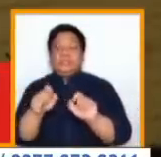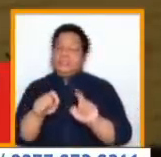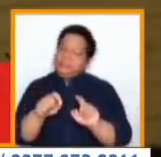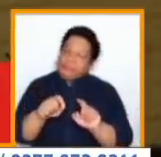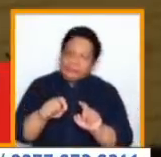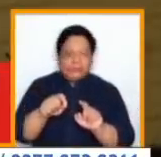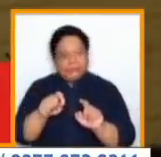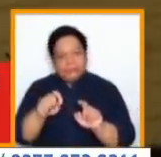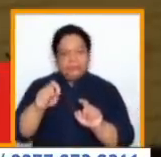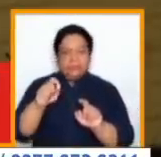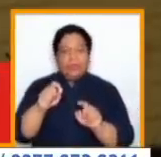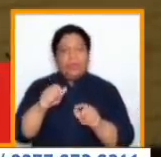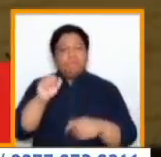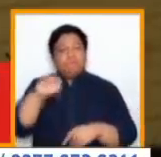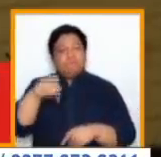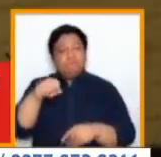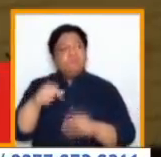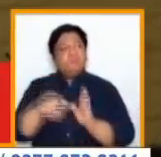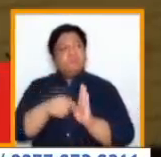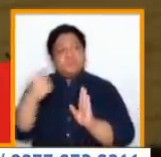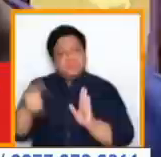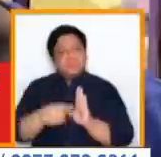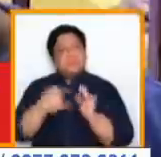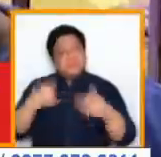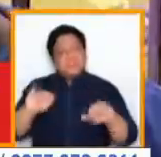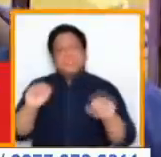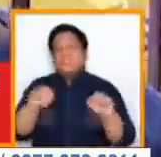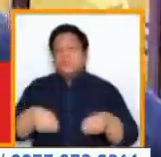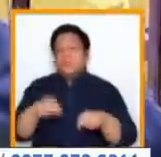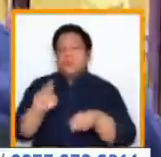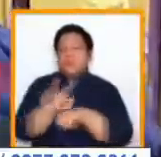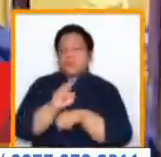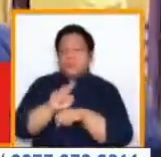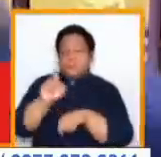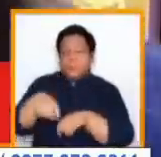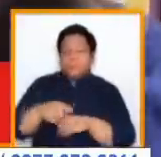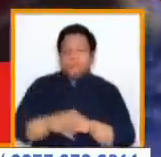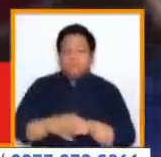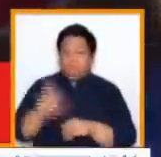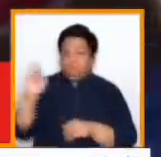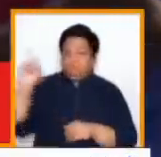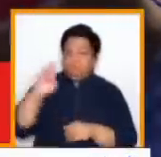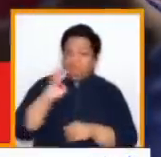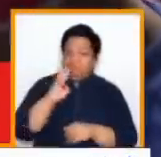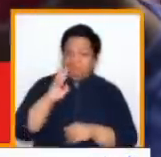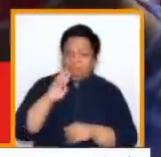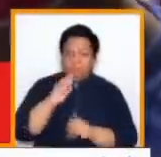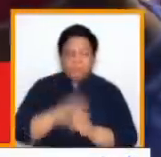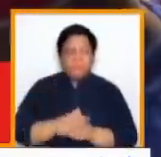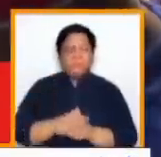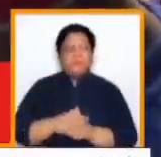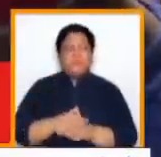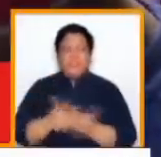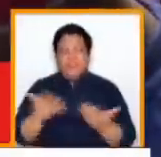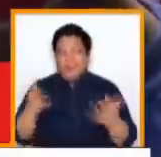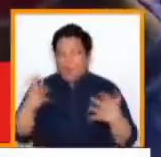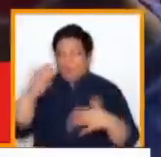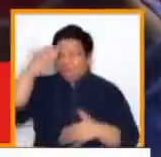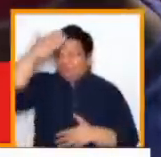ilang pagkakataon na kailangan pa rin itong isuot. Pagka wala ng face shield, yung puhunan